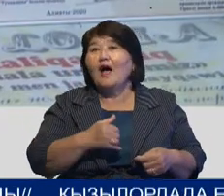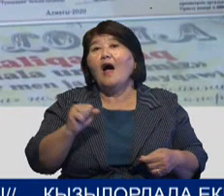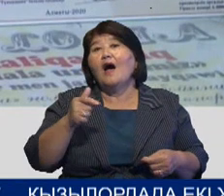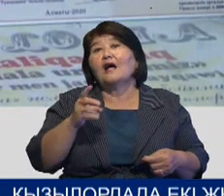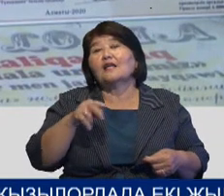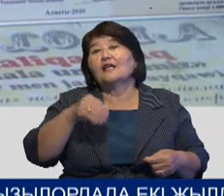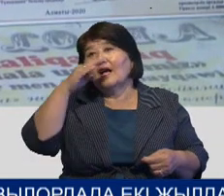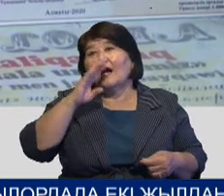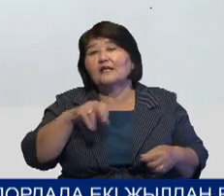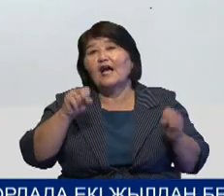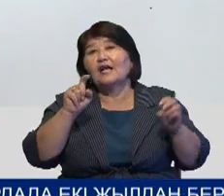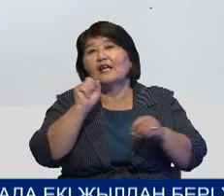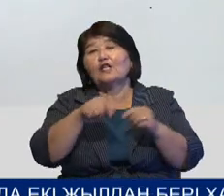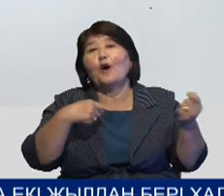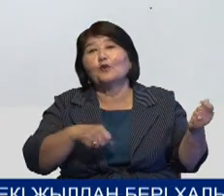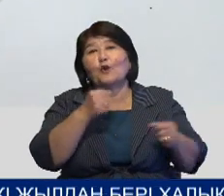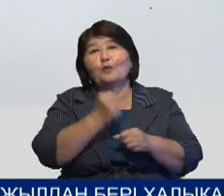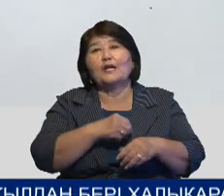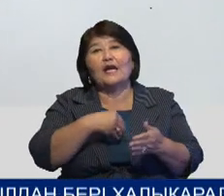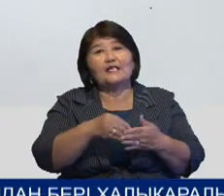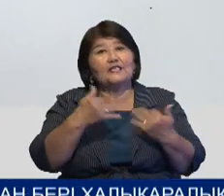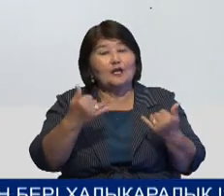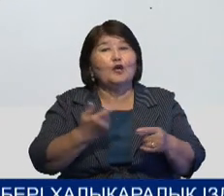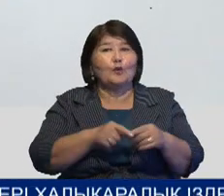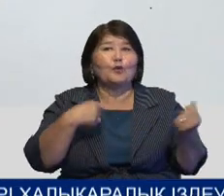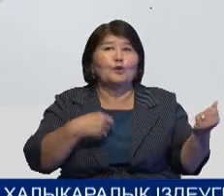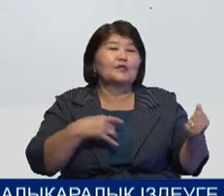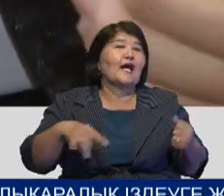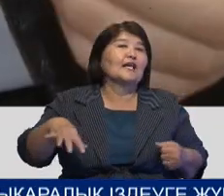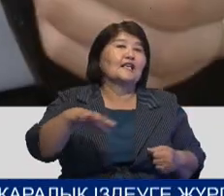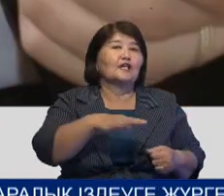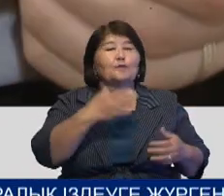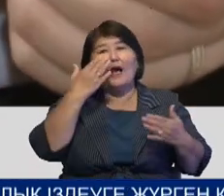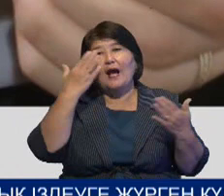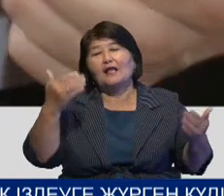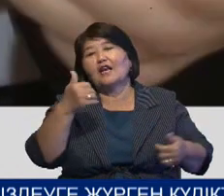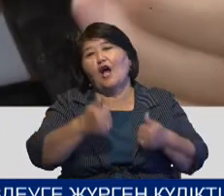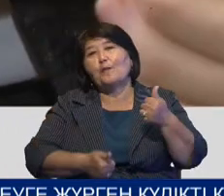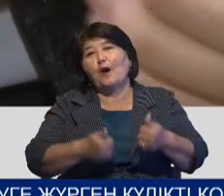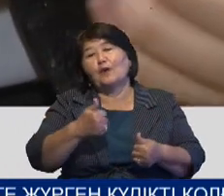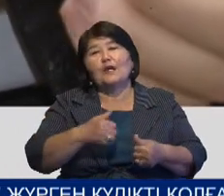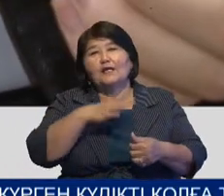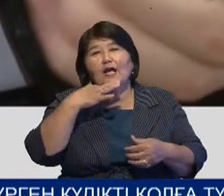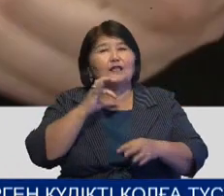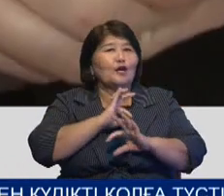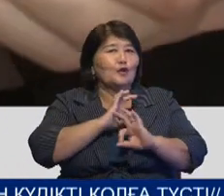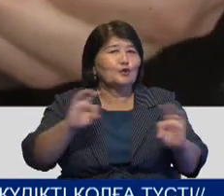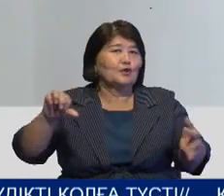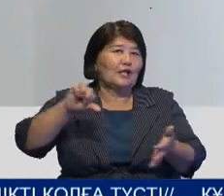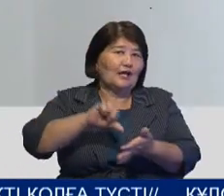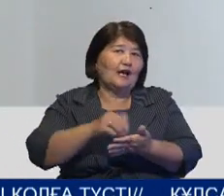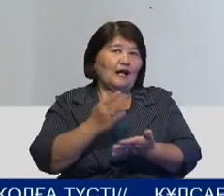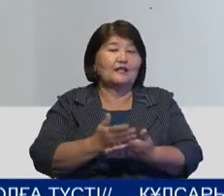Ангелинаның ата-анасы арнайы тапсырыспен домбыра жасатып берген. Ол осы аспаппен республикалық халықаралық байқауларда талай үздіктер қатарынан